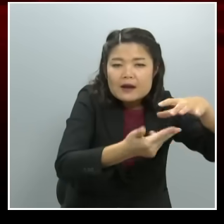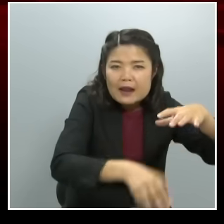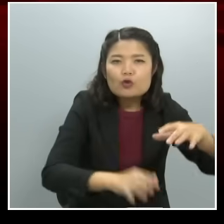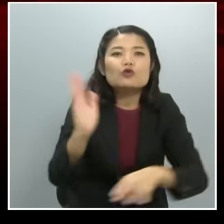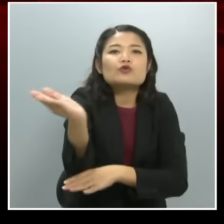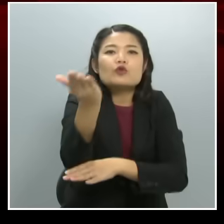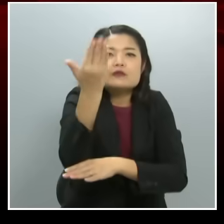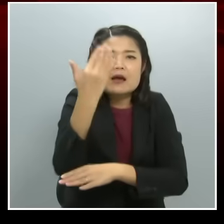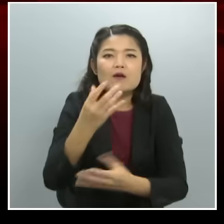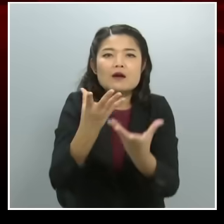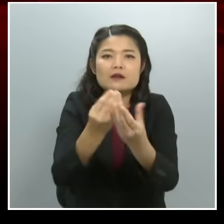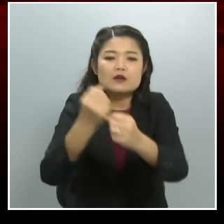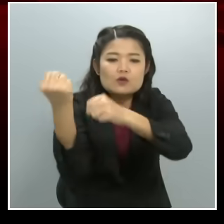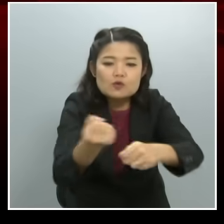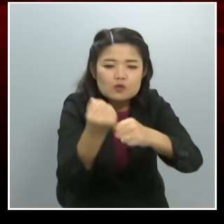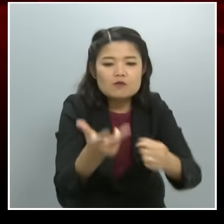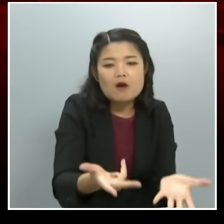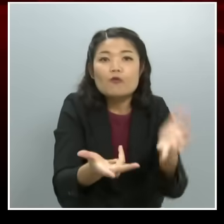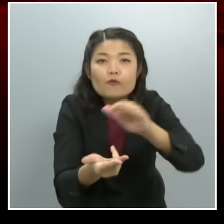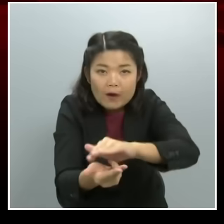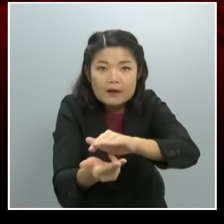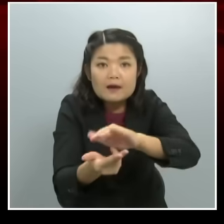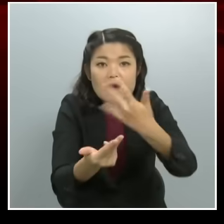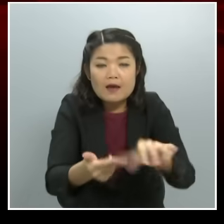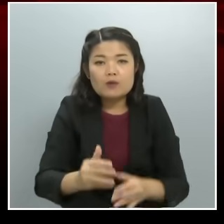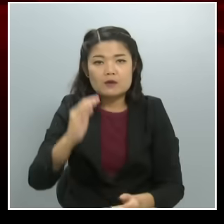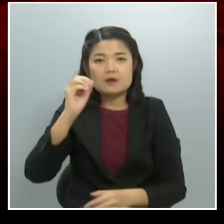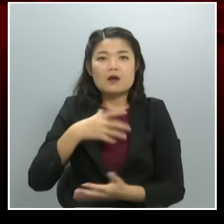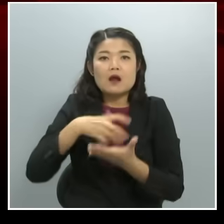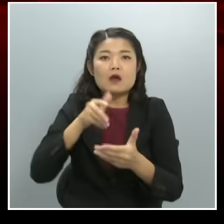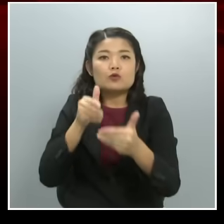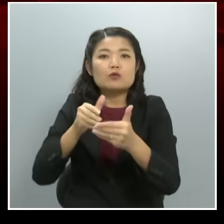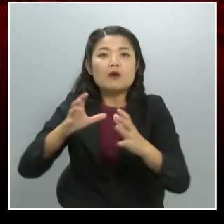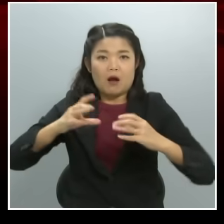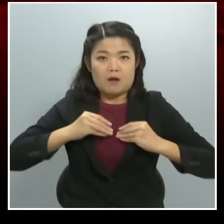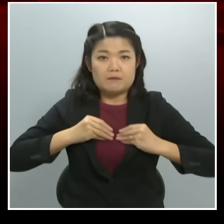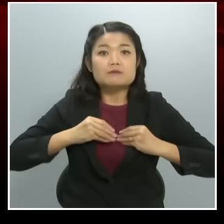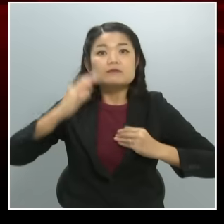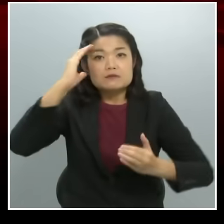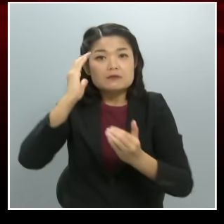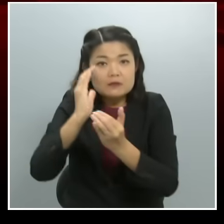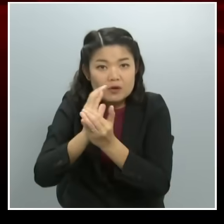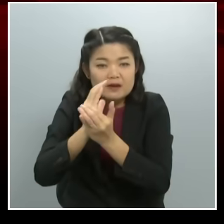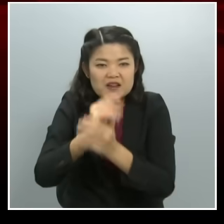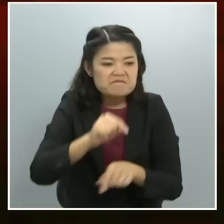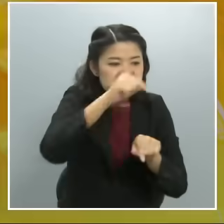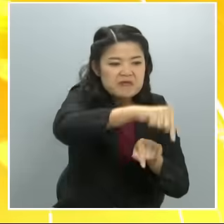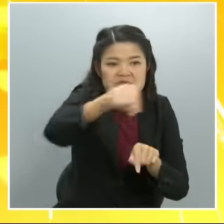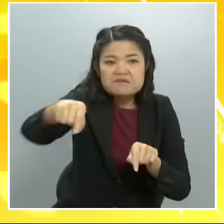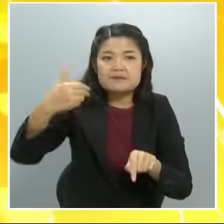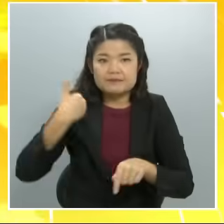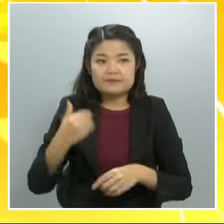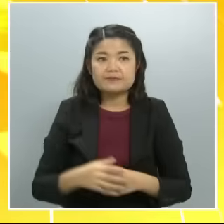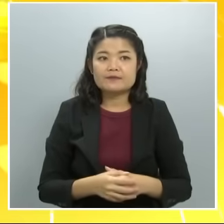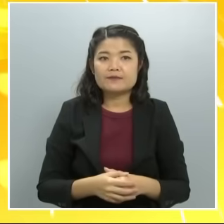ภาพกับคณะทางบ้านในคดีจนนำไปสู่การชี้จุดและนำปืนของกลางที่ยังขึ้นลำอยู่เลยเนี่ยเข้า